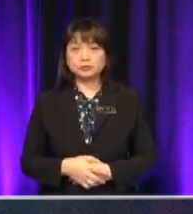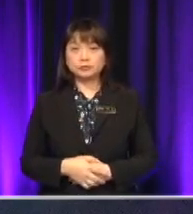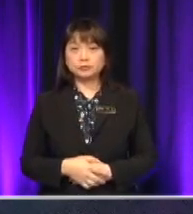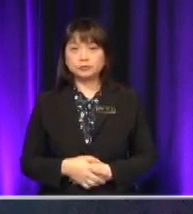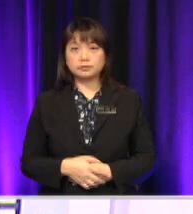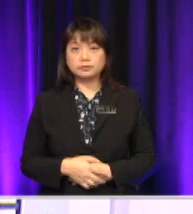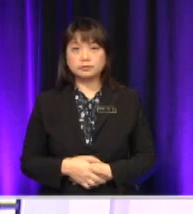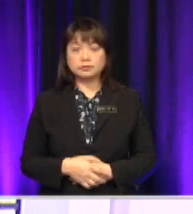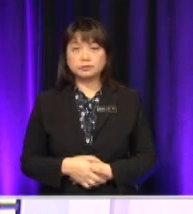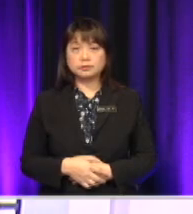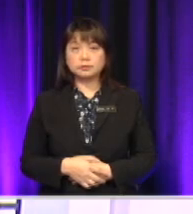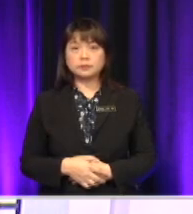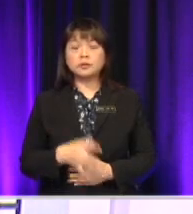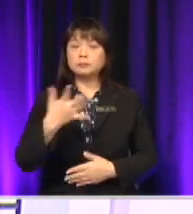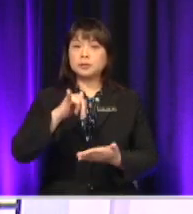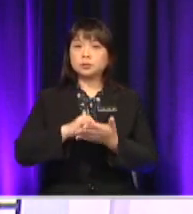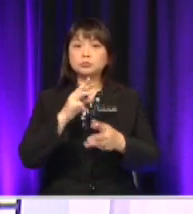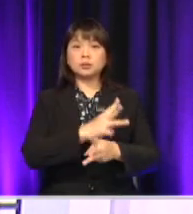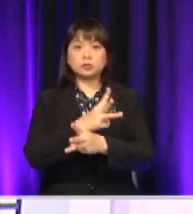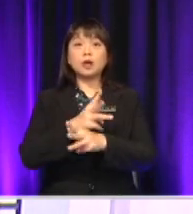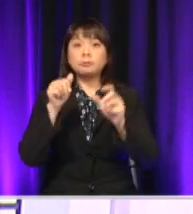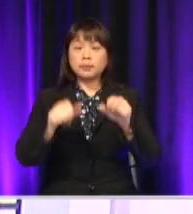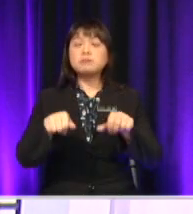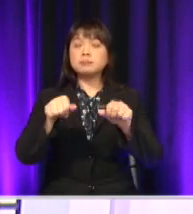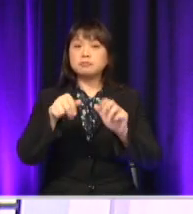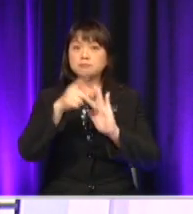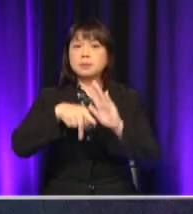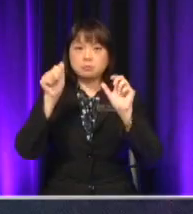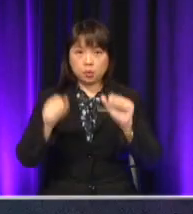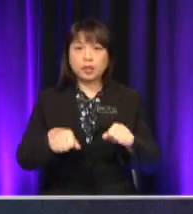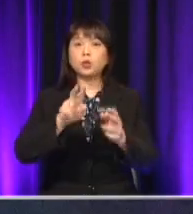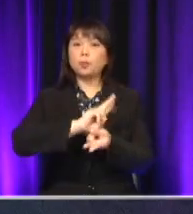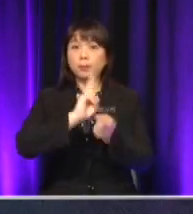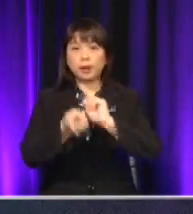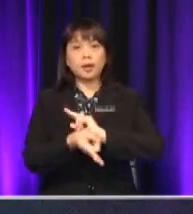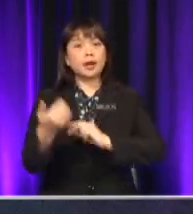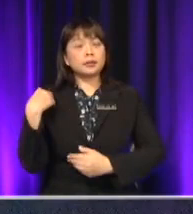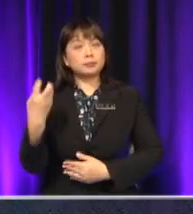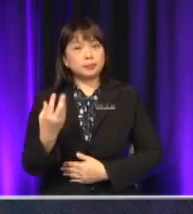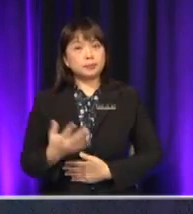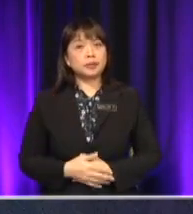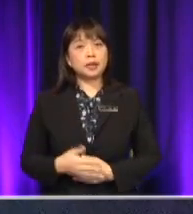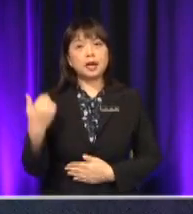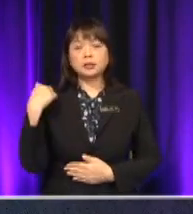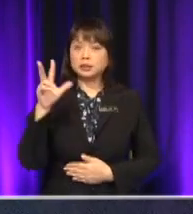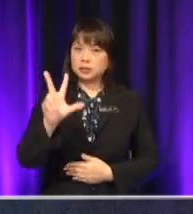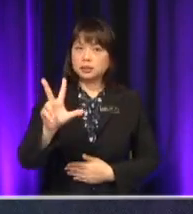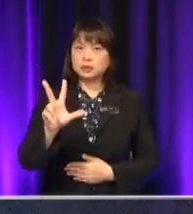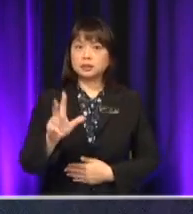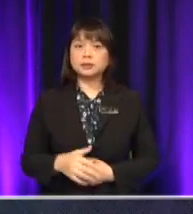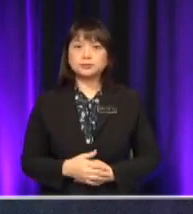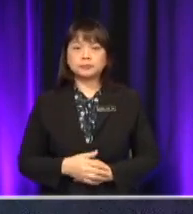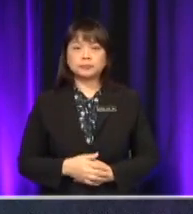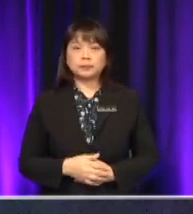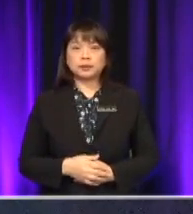Seterusnya ketiga, mengawal pemboleh ubah. Okey. Pemboleh ubah ada berapa, Hanif? Pemboleh ubah yang saya ingat ada 3 je. Ada 3,